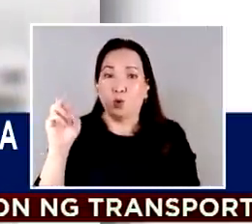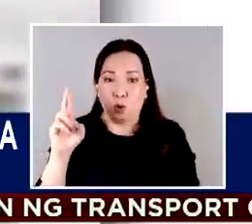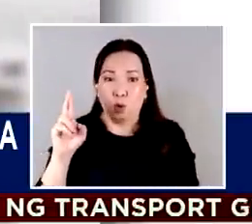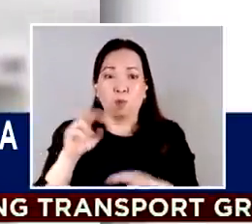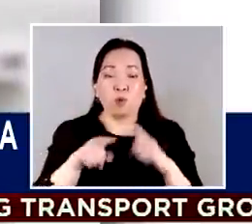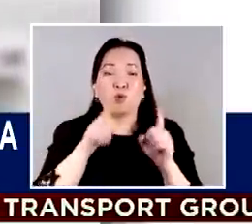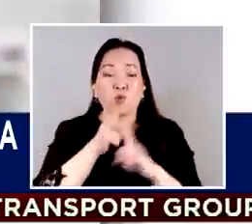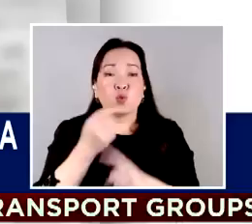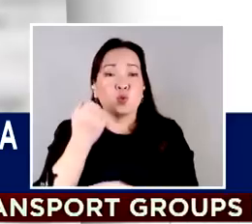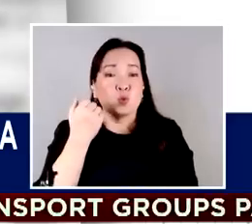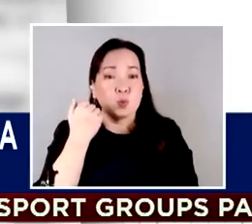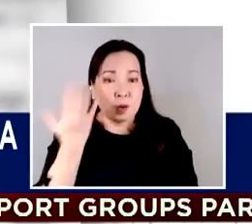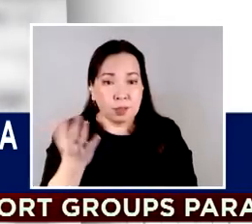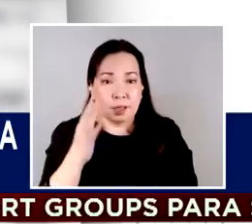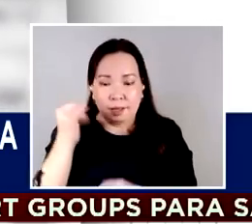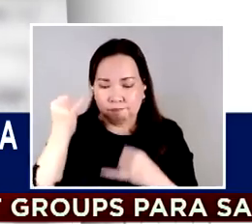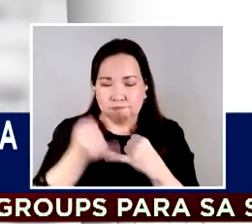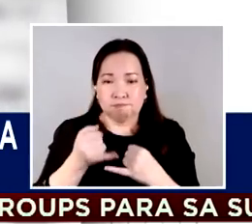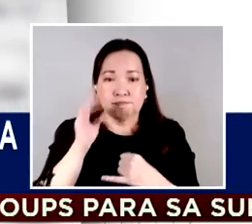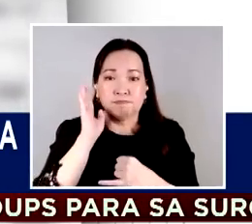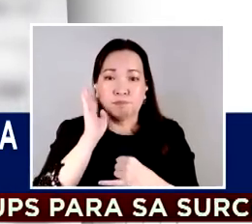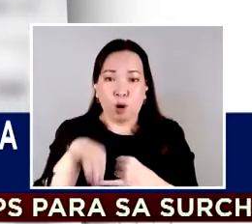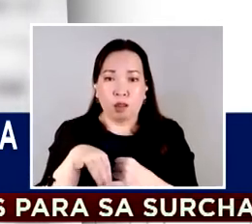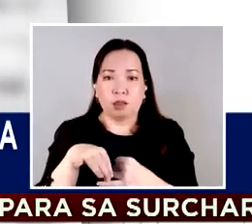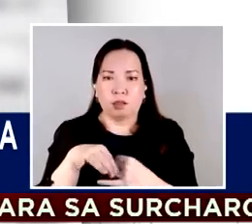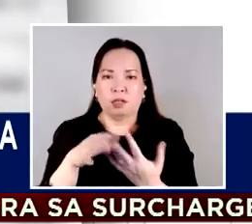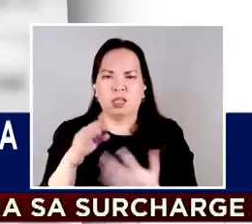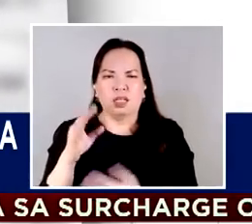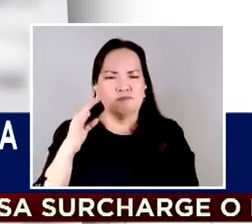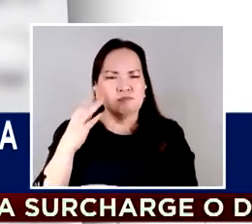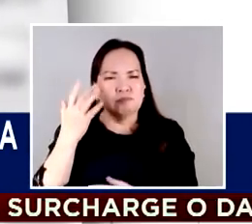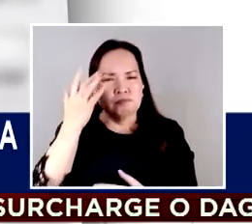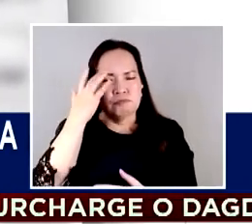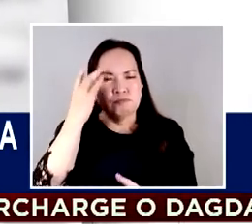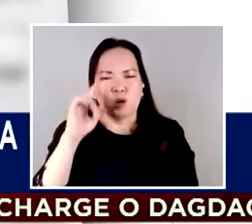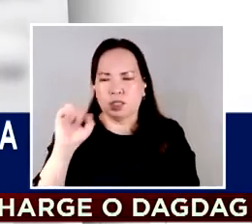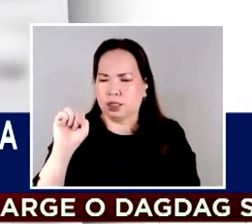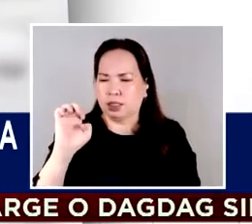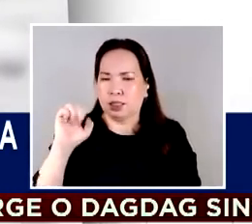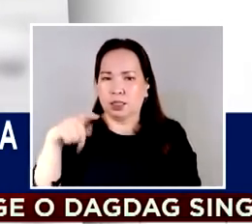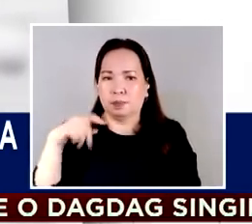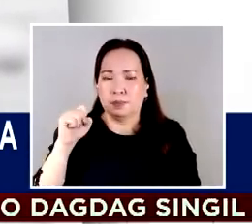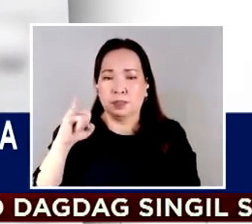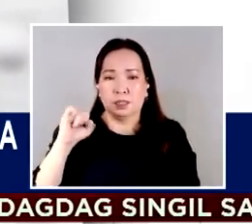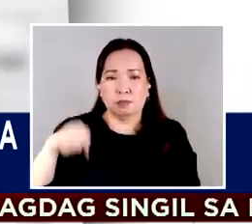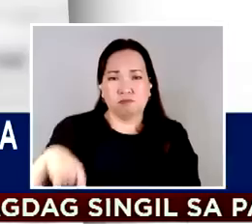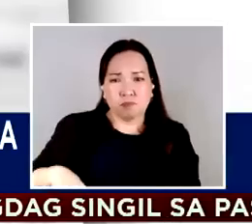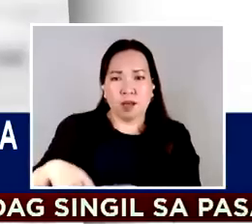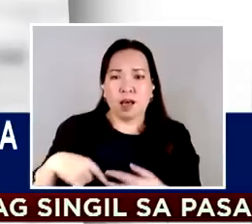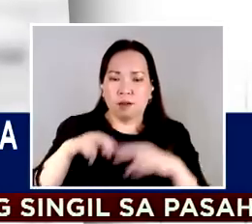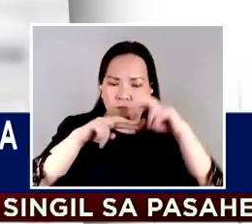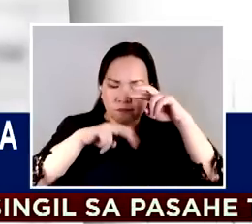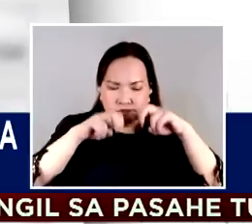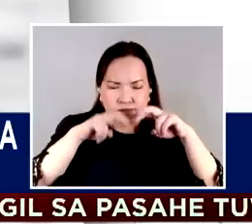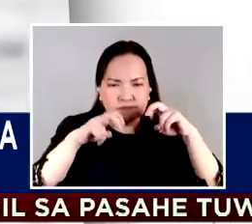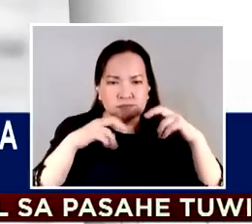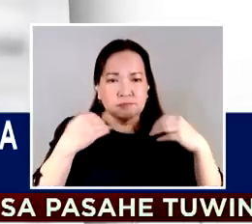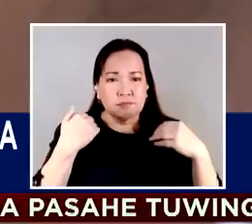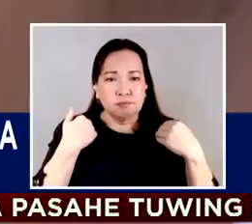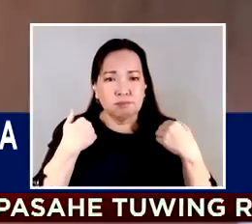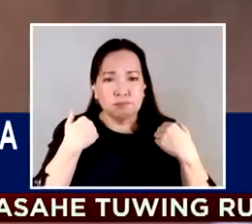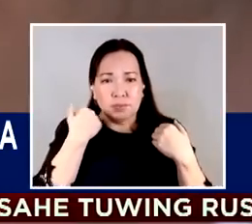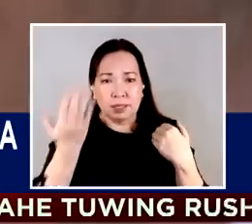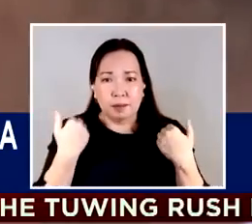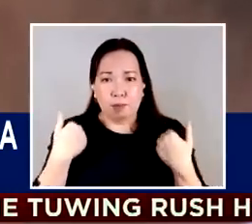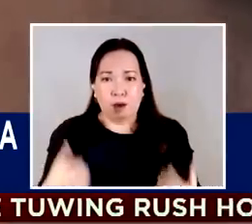ang bunsong kapatid. Sepsis umano ang dahilan ng pagkamatay matapos isailalim sa autopsy ang kanyang bangkay.